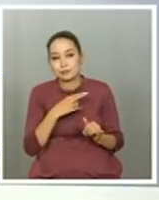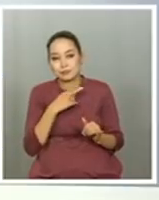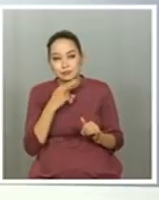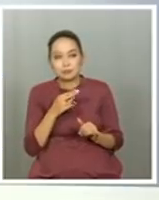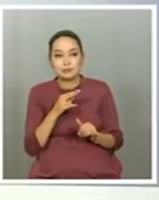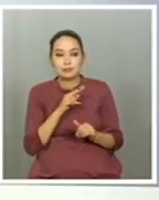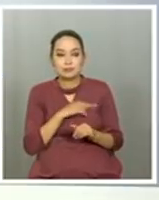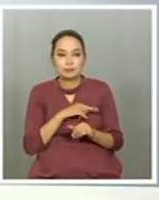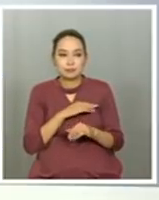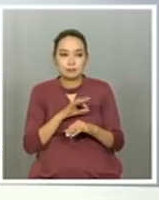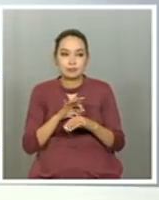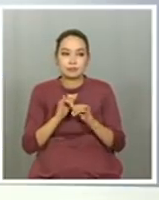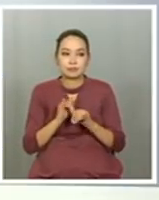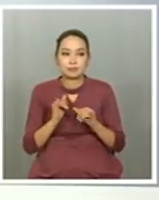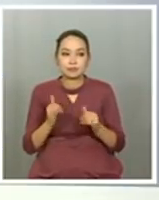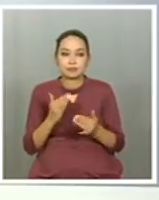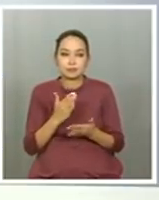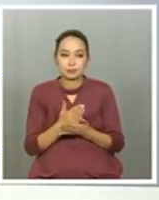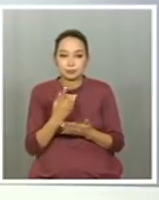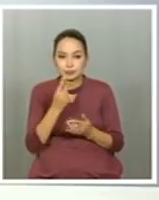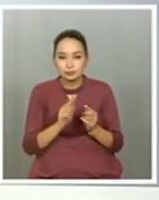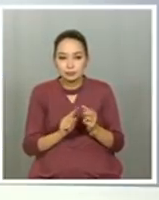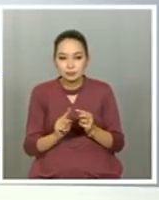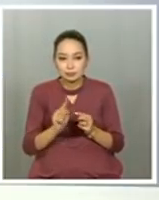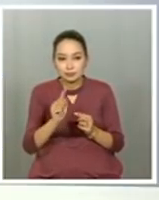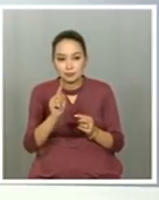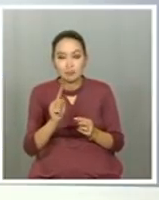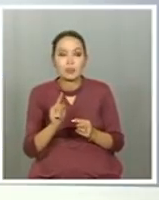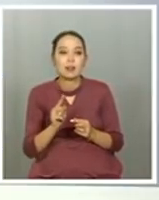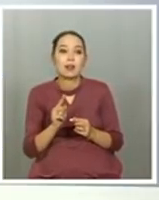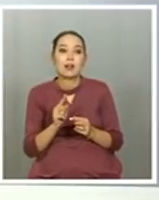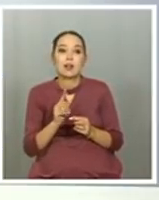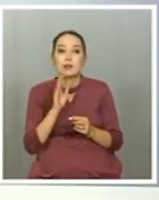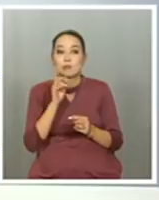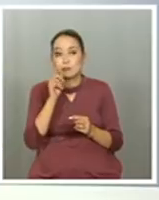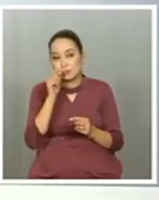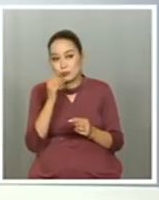асады. Аталық жыныс жасушасы